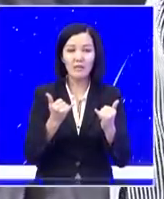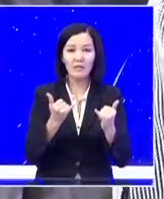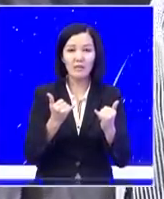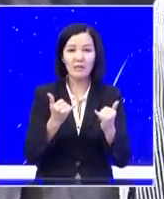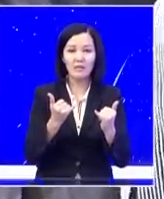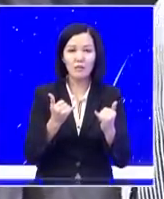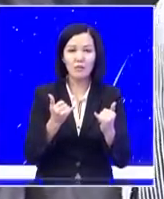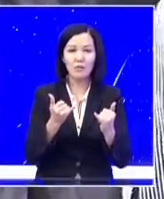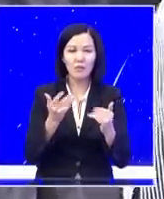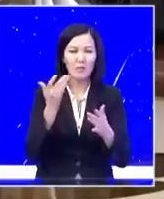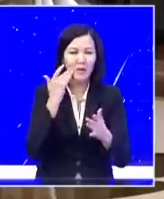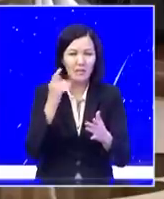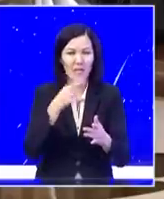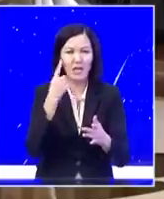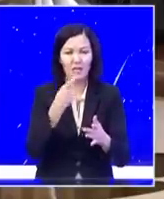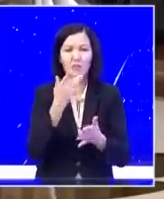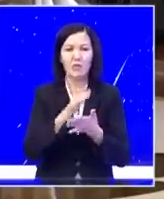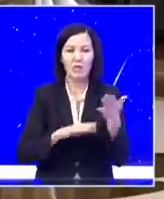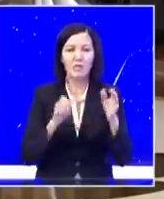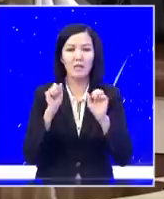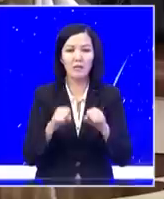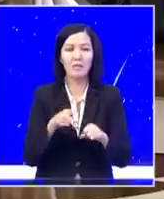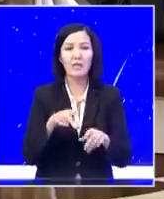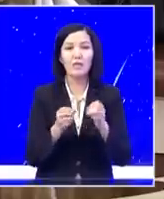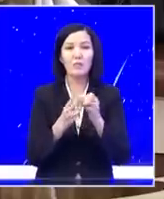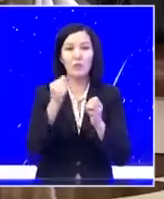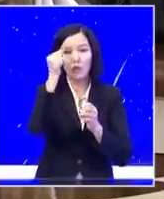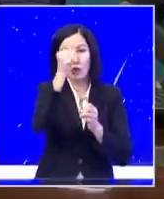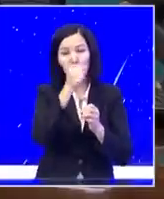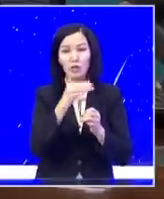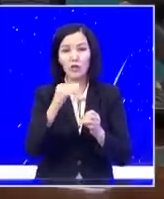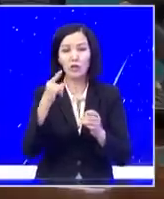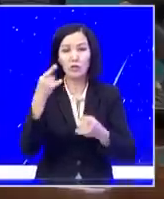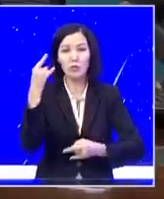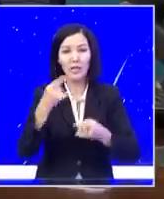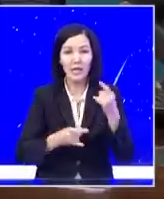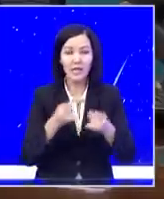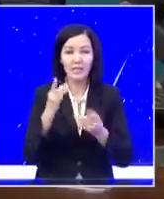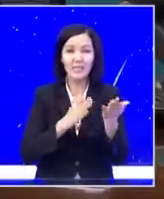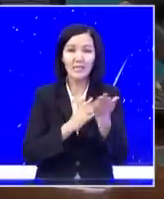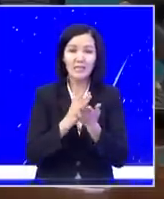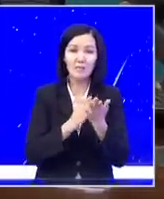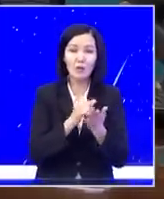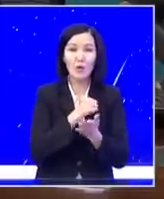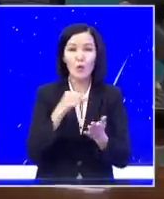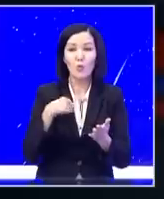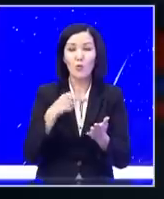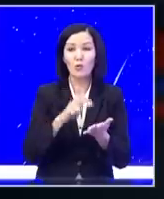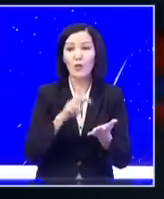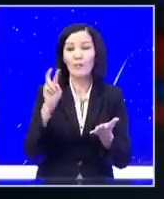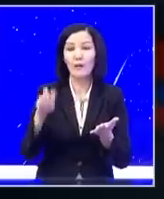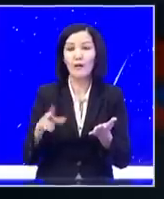айтып сөзбен жеткізе алмаймын. 2012 жыл Бейсен Абайұлы Жетісу телеарнасындағы қызметінен өз еркімен бас